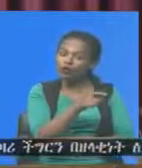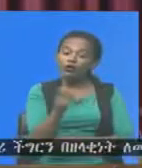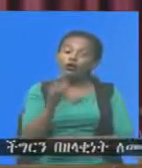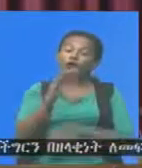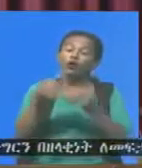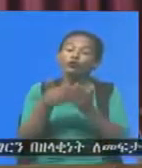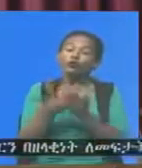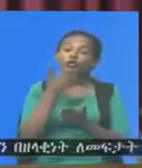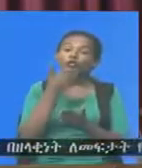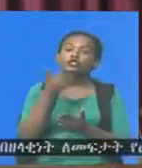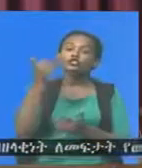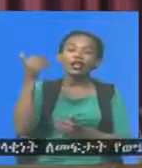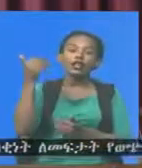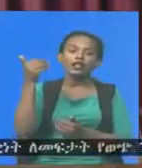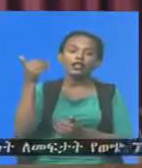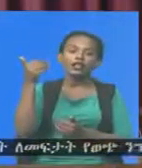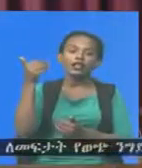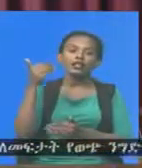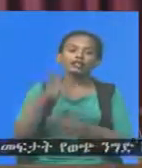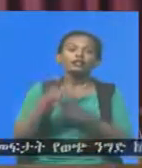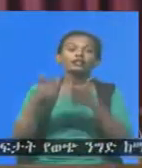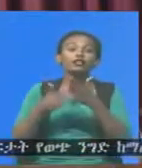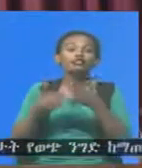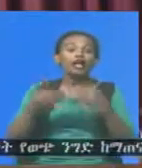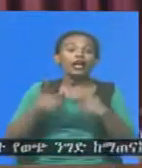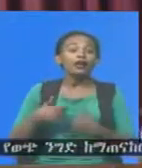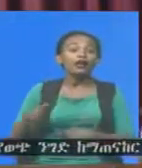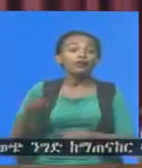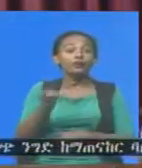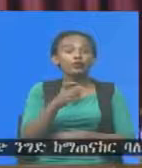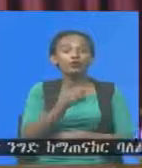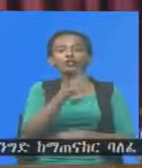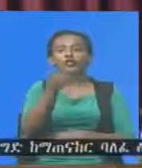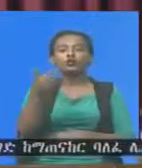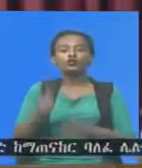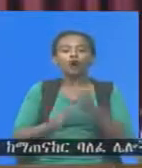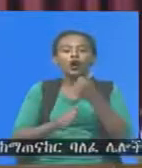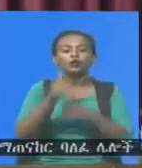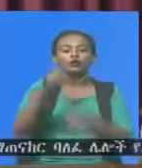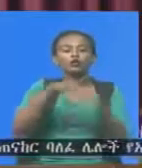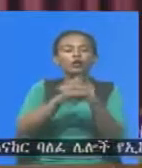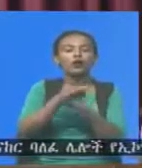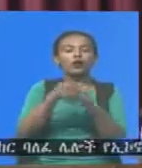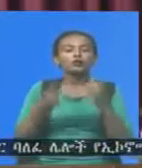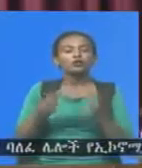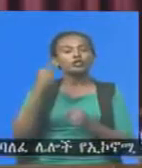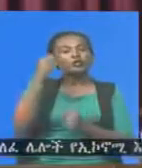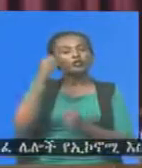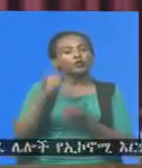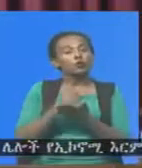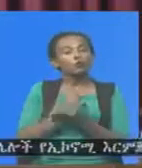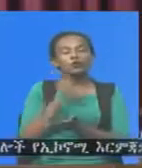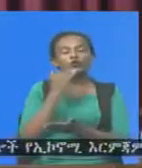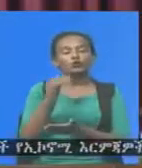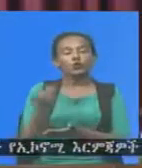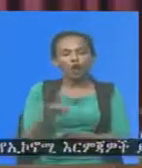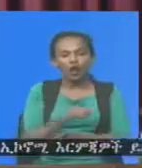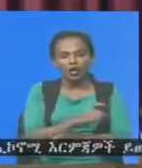የተሻለ ደረጃ ያለም ቢሆን እንደ ሌሎቹ አደጋ ውስጥ ይገባ እንደሚችል ታሳቢ መውሰድ ጥሩ ይሆናል።